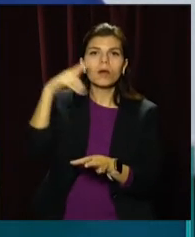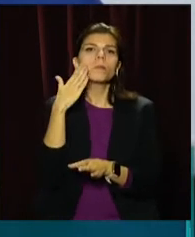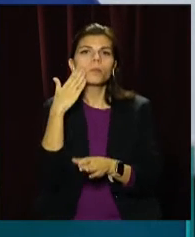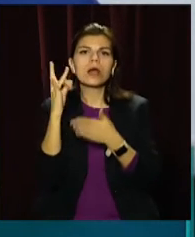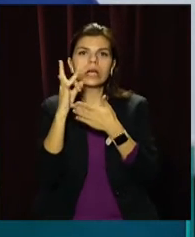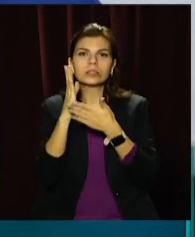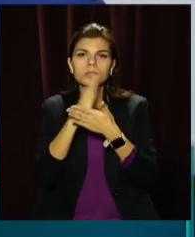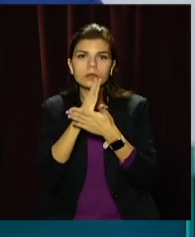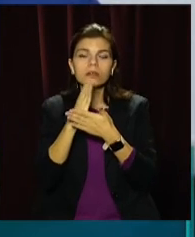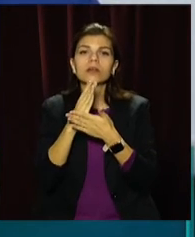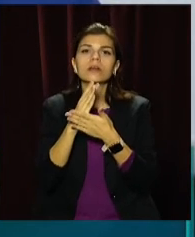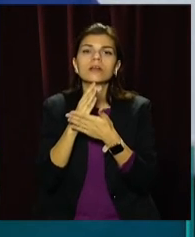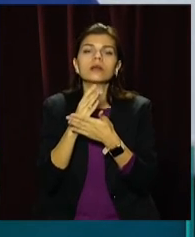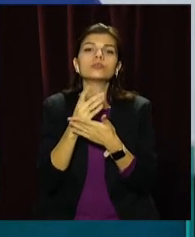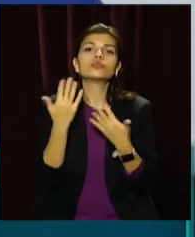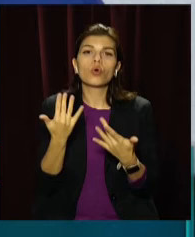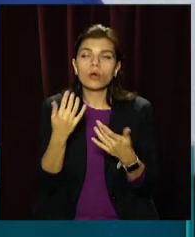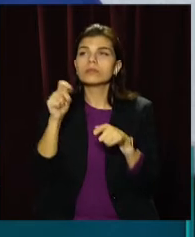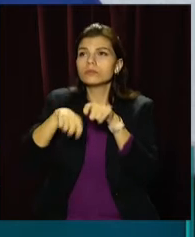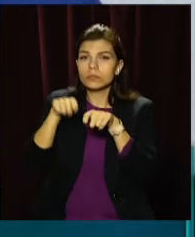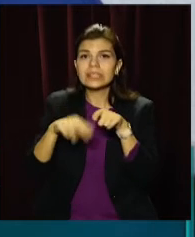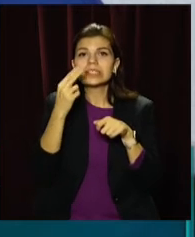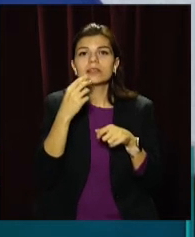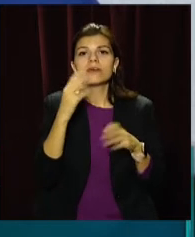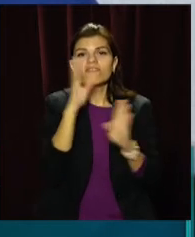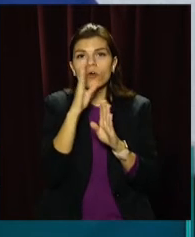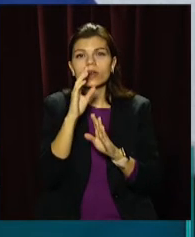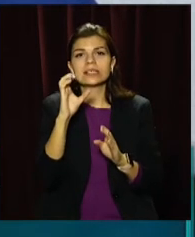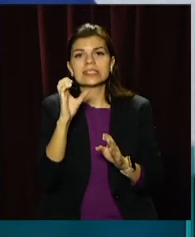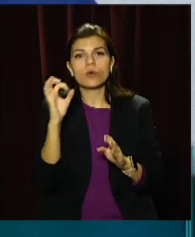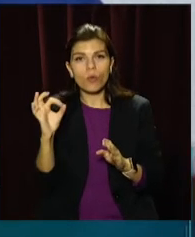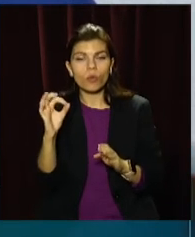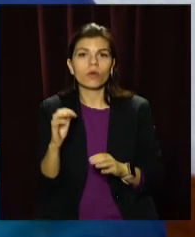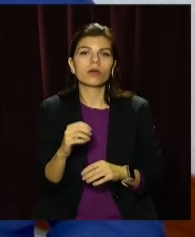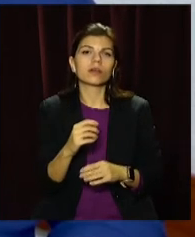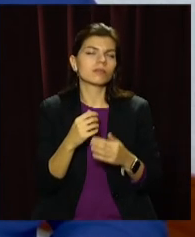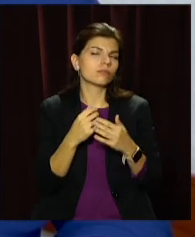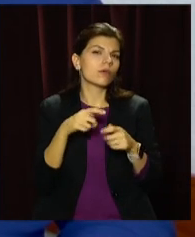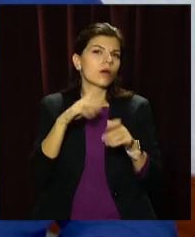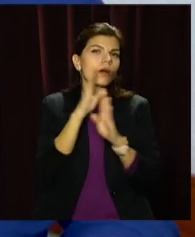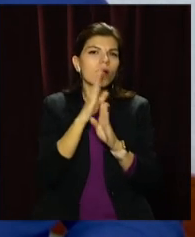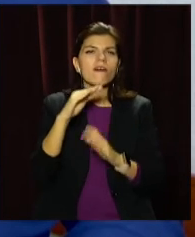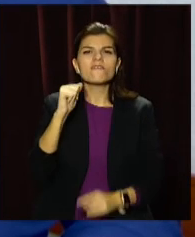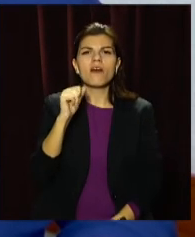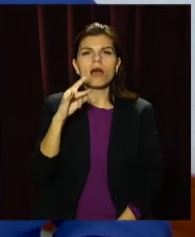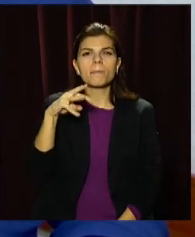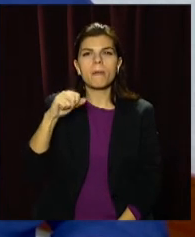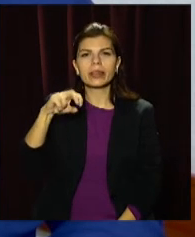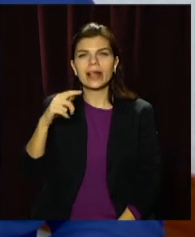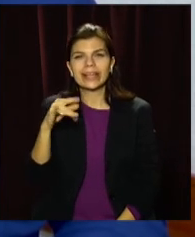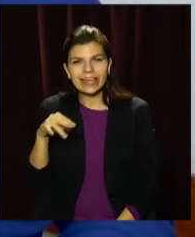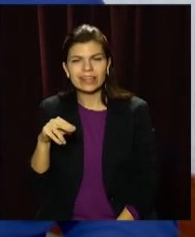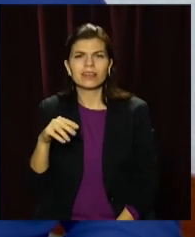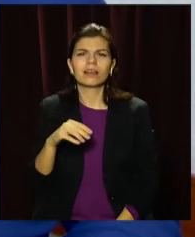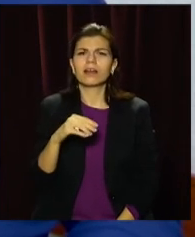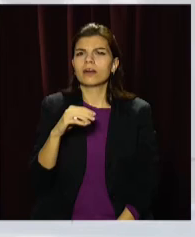PM2,5 размер частиц, измеряют СО, группу НО, НО2, НХ, измеряют формальдегид, бензол,